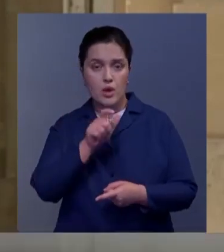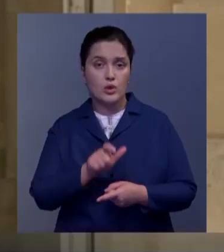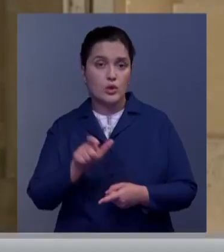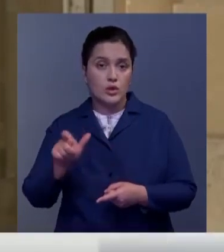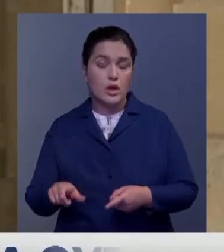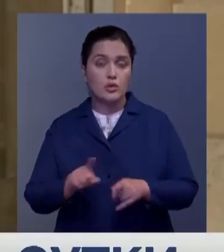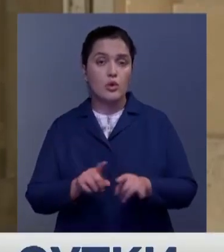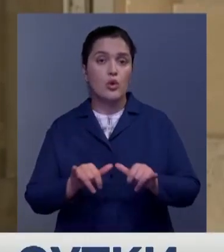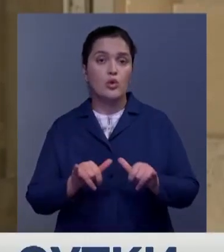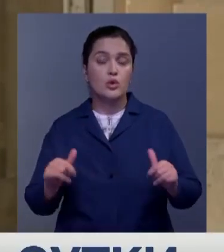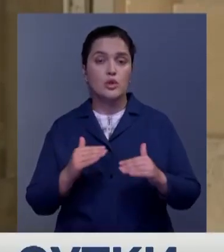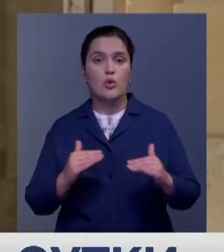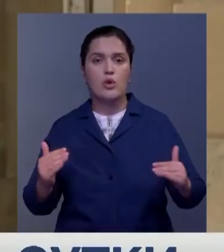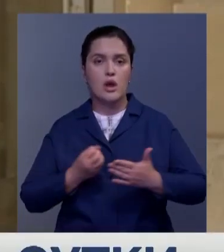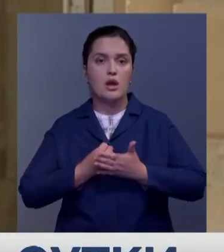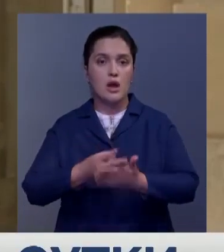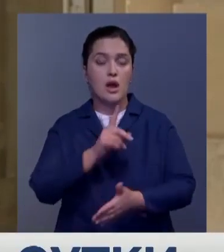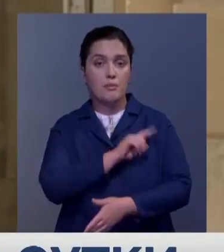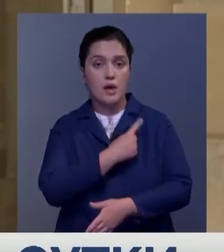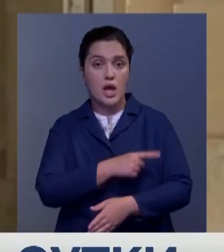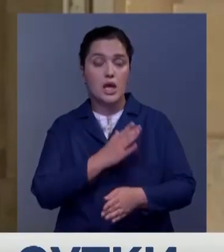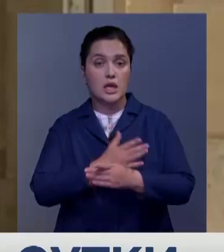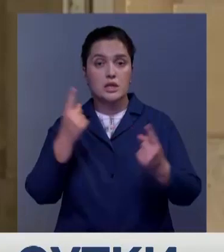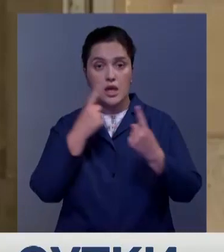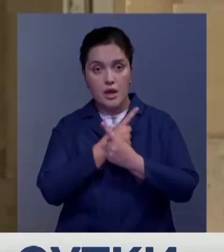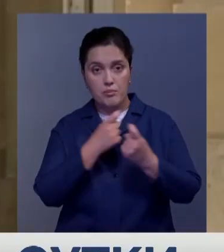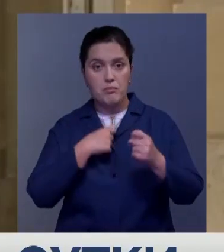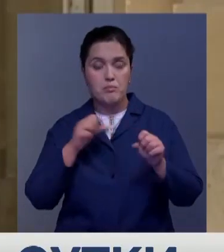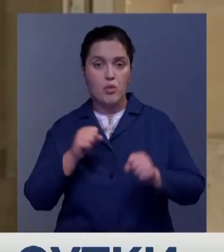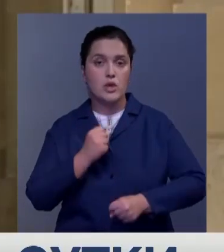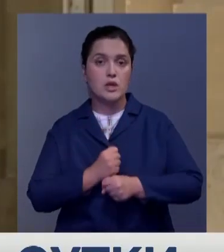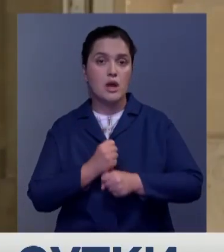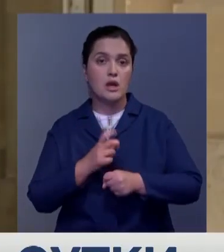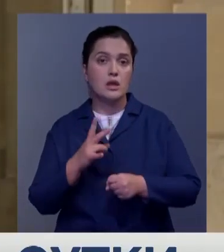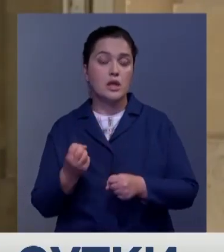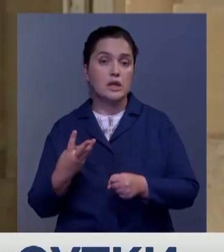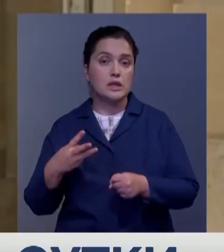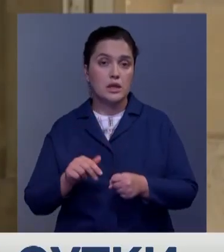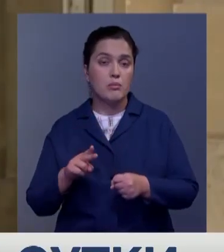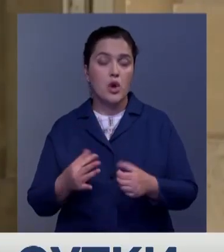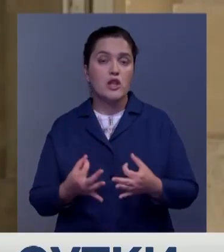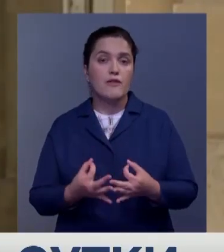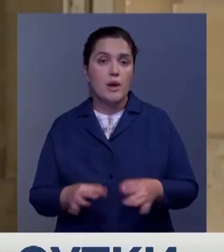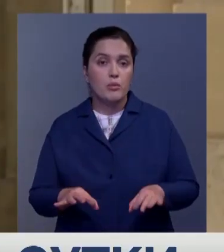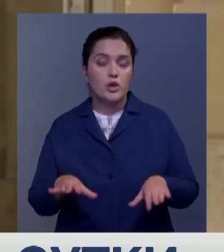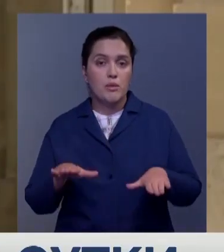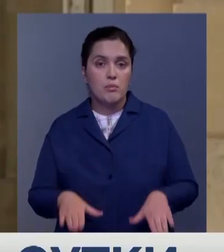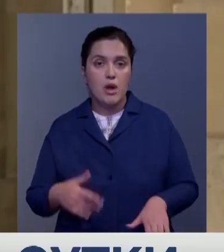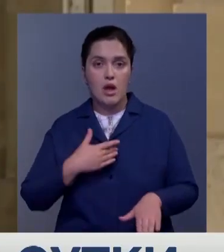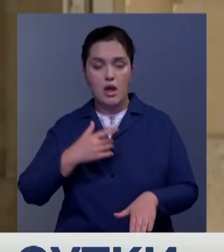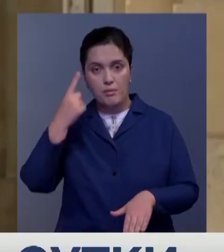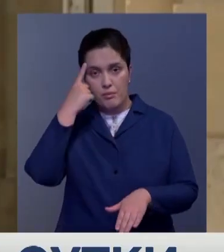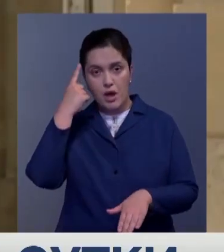также рост уровня госпитализации. Учитывая прогноз, который мы можем сделать на 3 недели по свободным местам в реанимациях, я